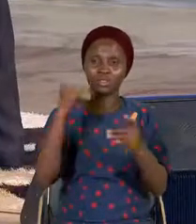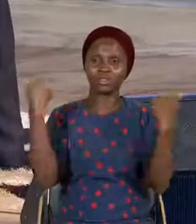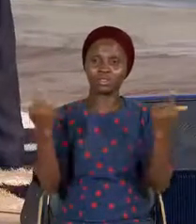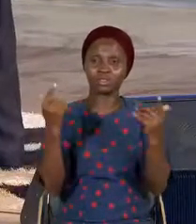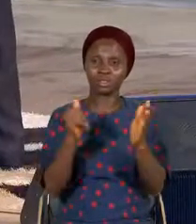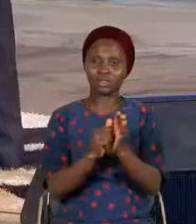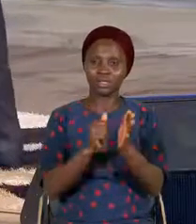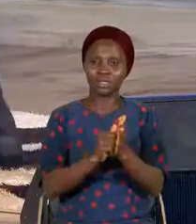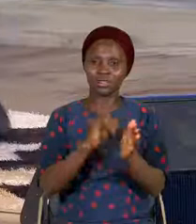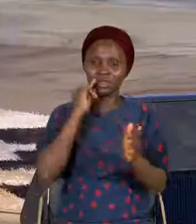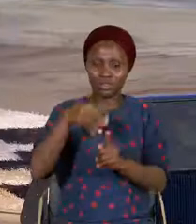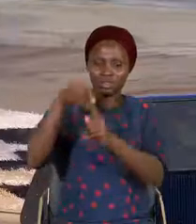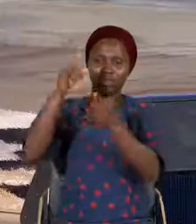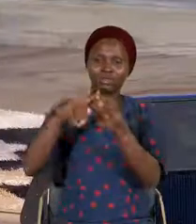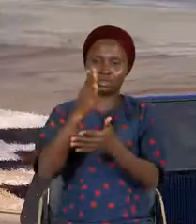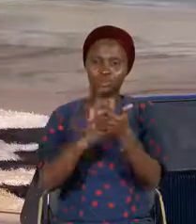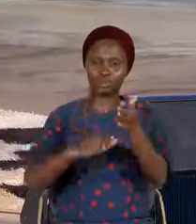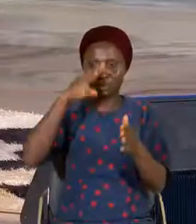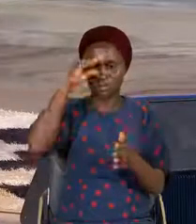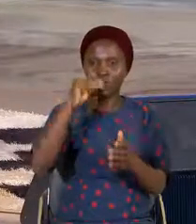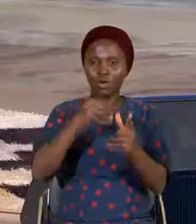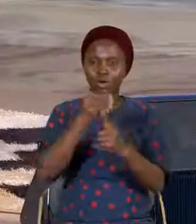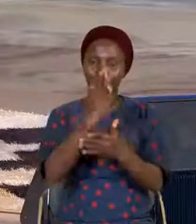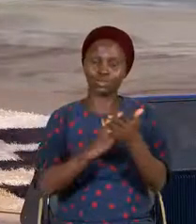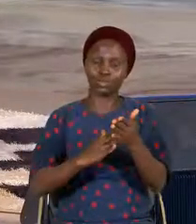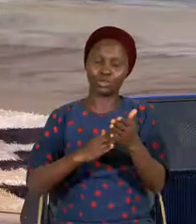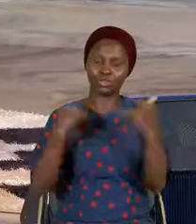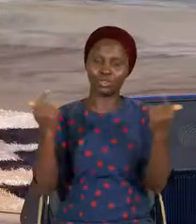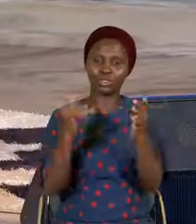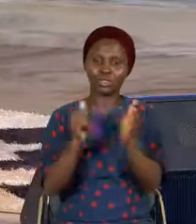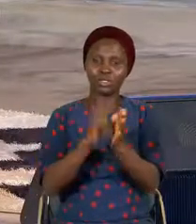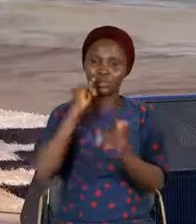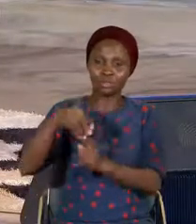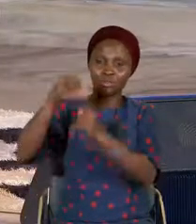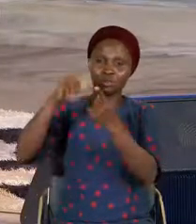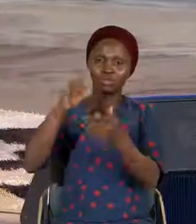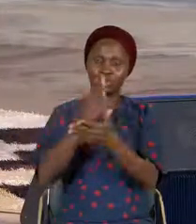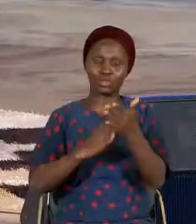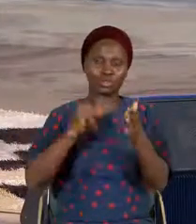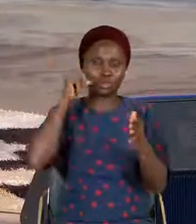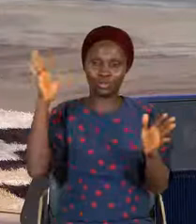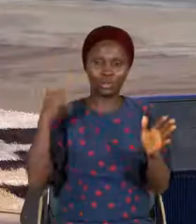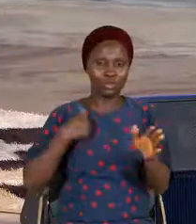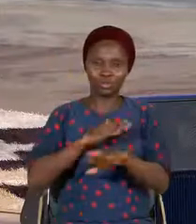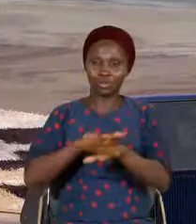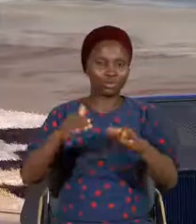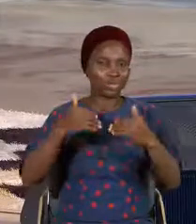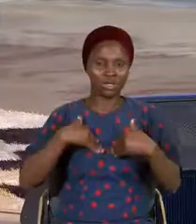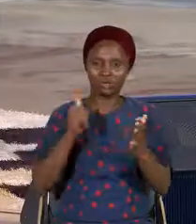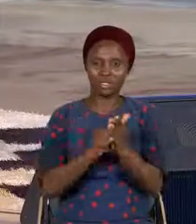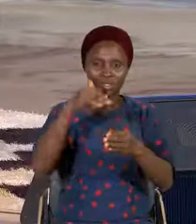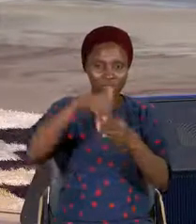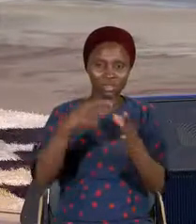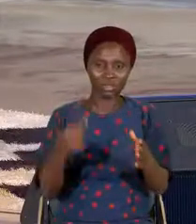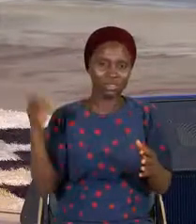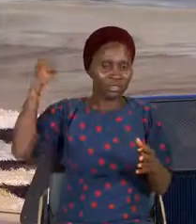péché particulier, spécial à certains hommes, ou bien péché particulier à certaines femmes. Nous n'avons pas cela